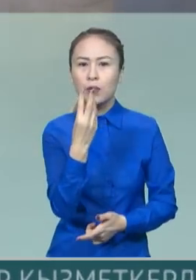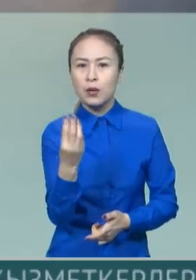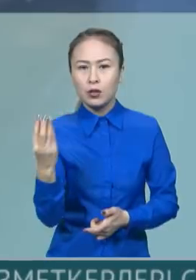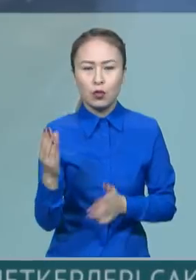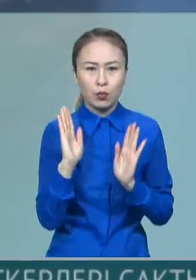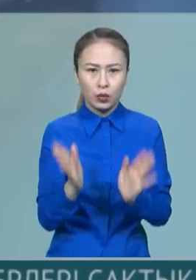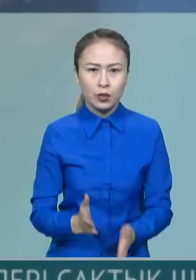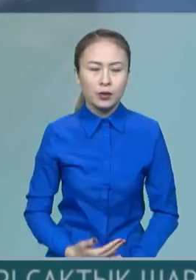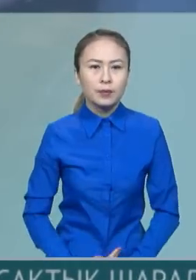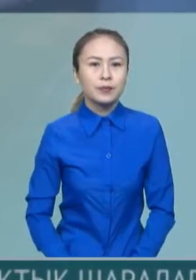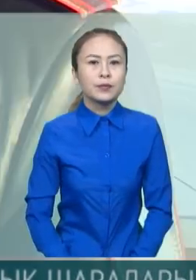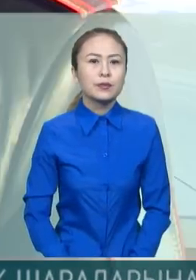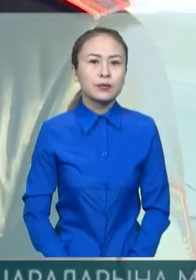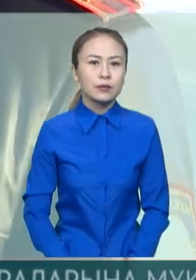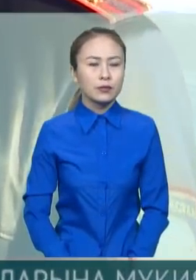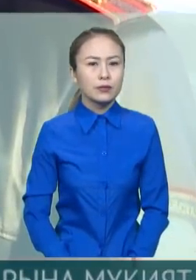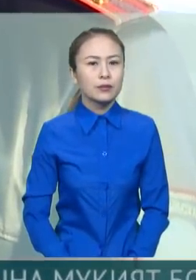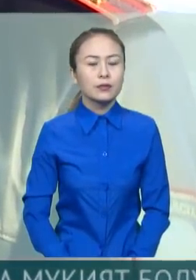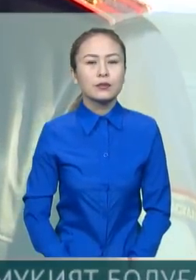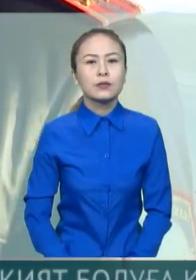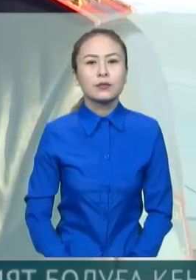күн болады.